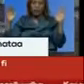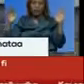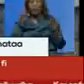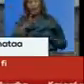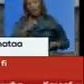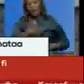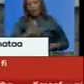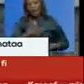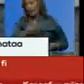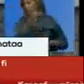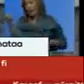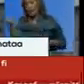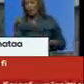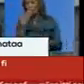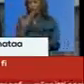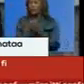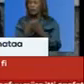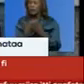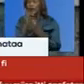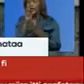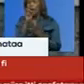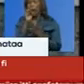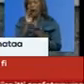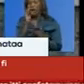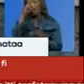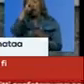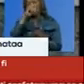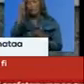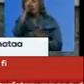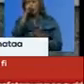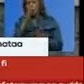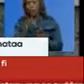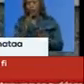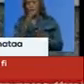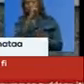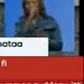እናቴ ከሌሎች ቀን የዋህና ጎበዝ ኢትዮጵያውያን እንዳንዶቹ